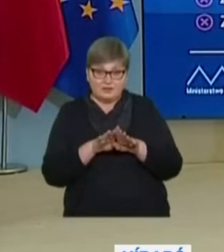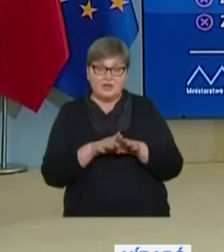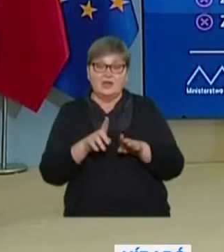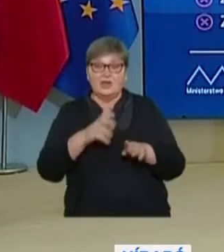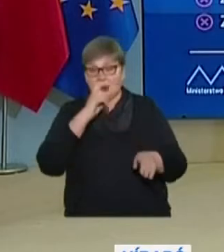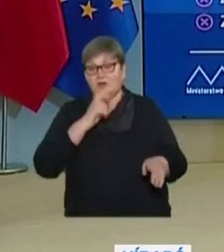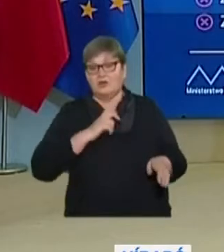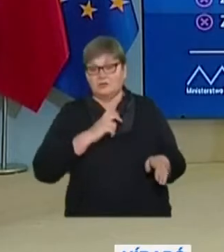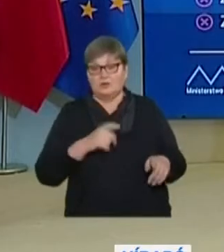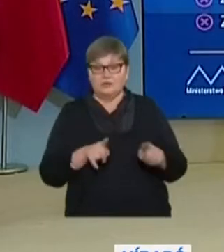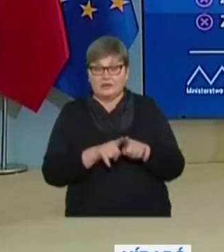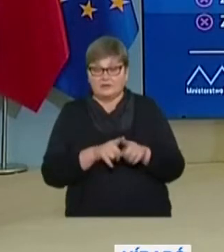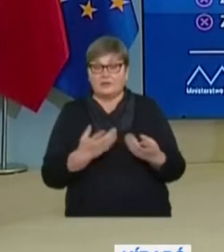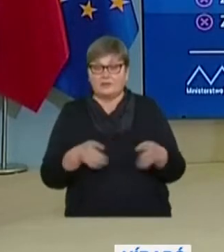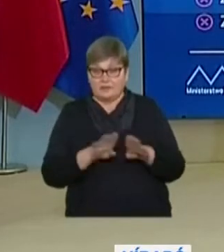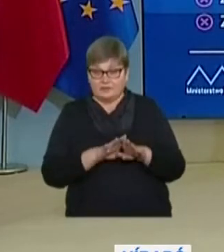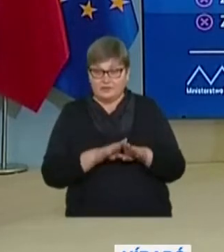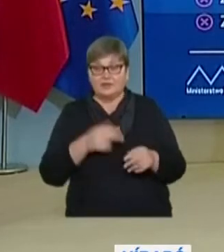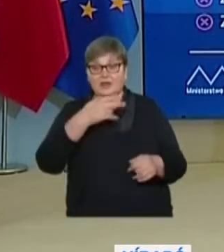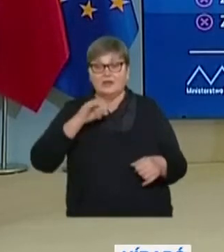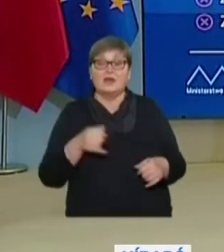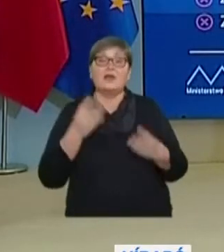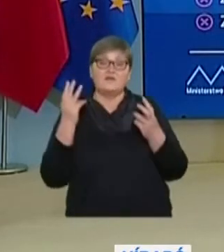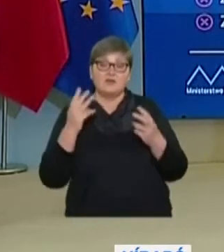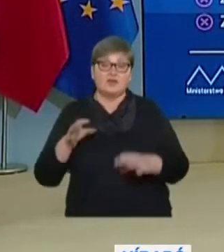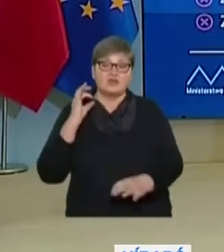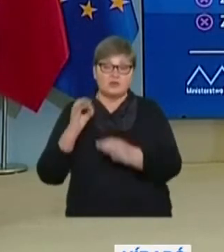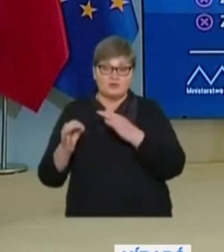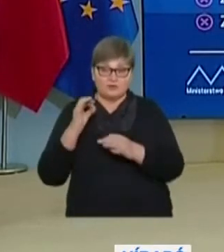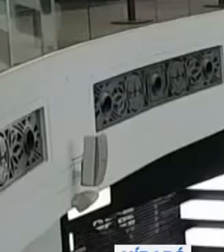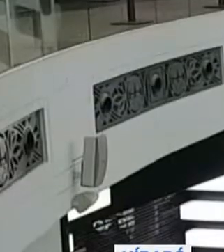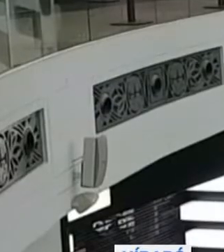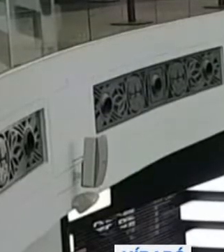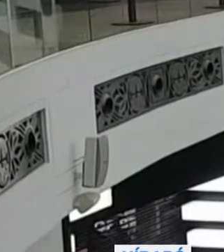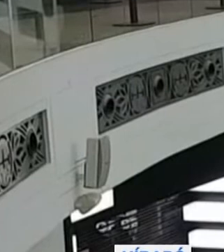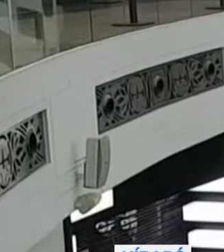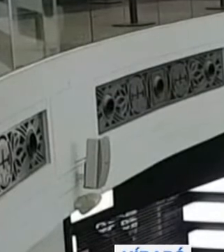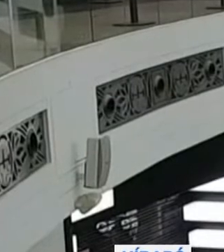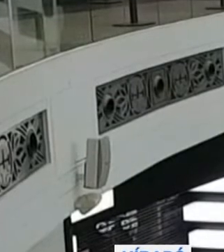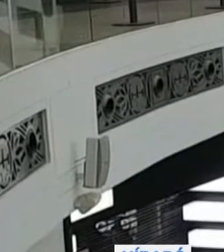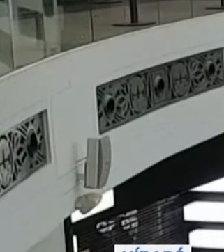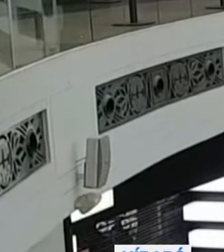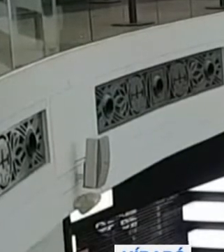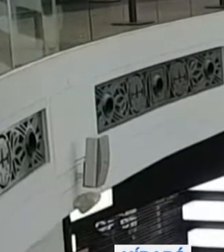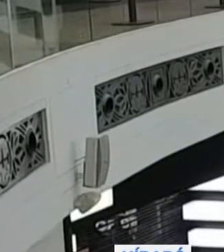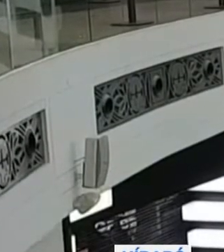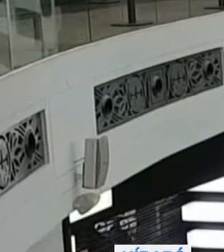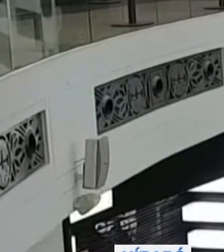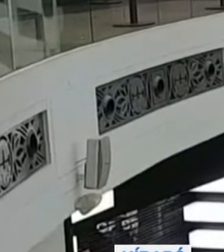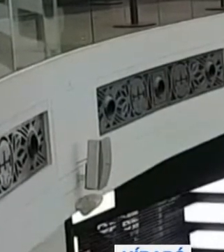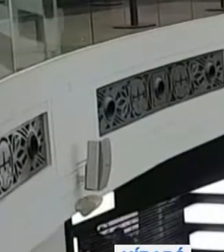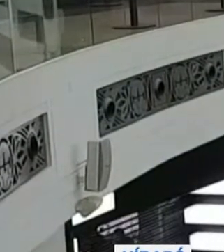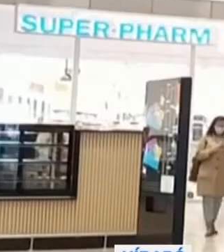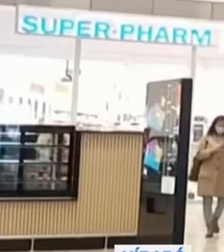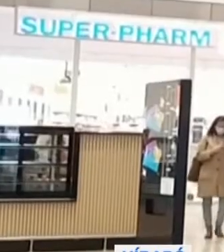vissza kell térnünk a távoktatáshoz, jelentette be az egészségügyi miniszter. A korlátozásokat leghamarabb húsvét utáni